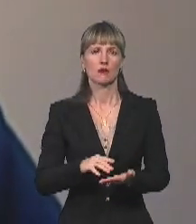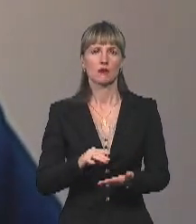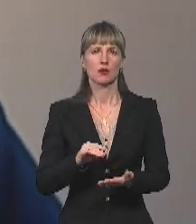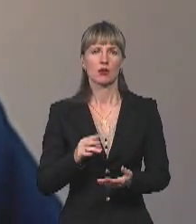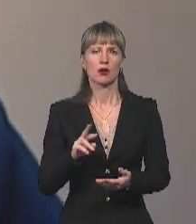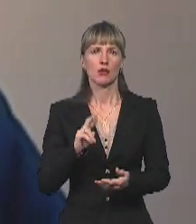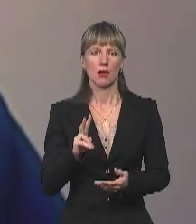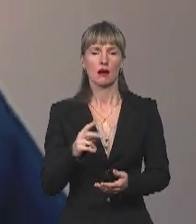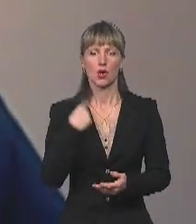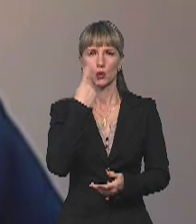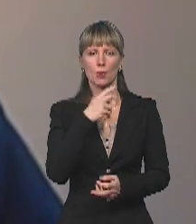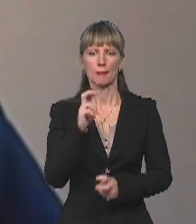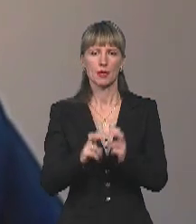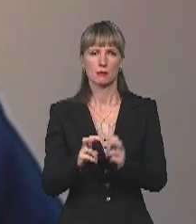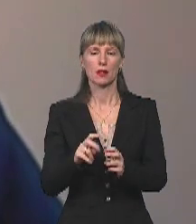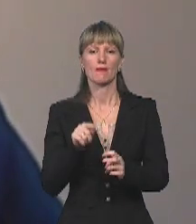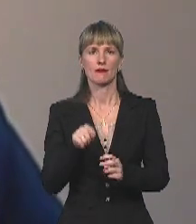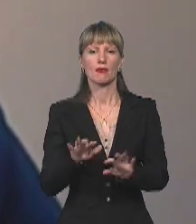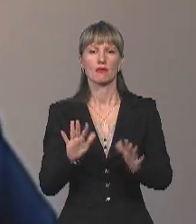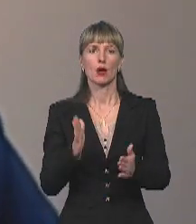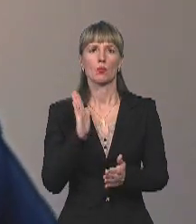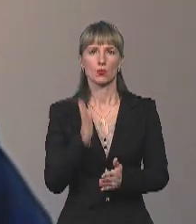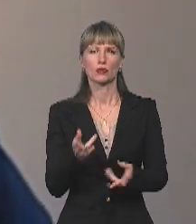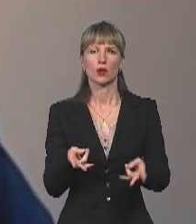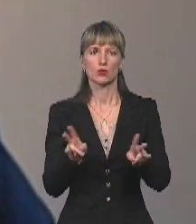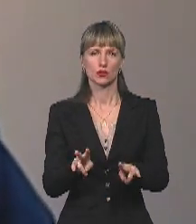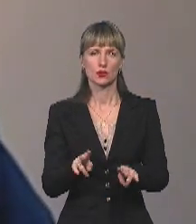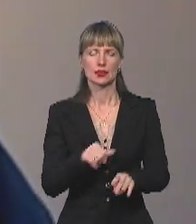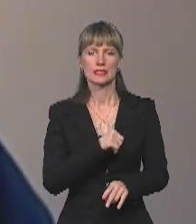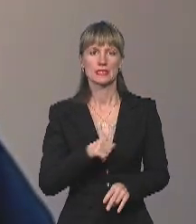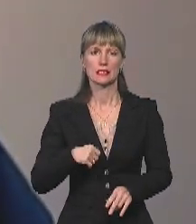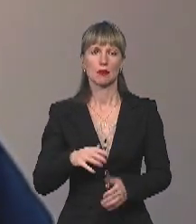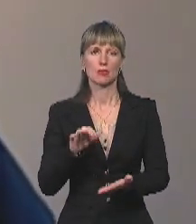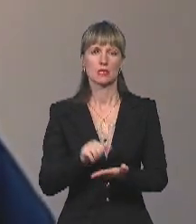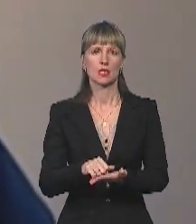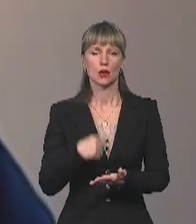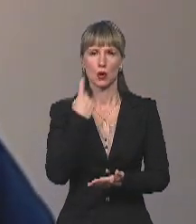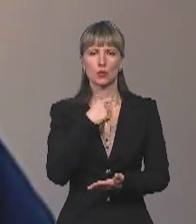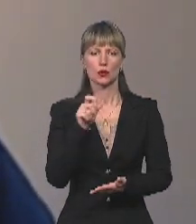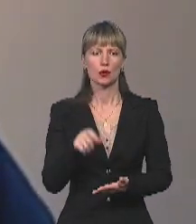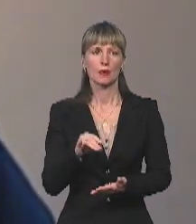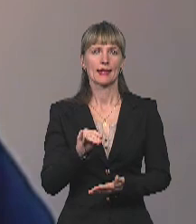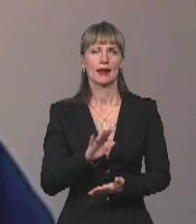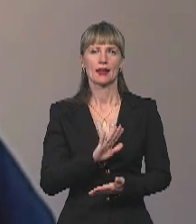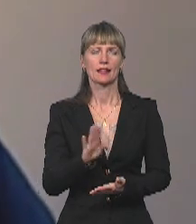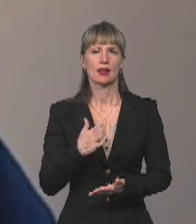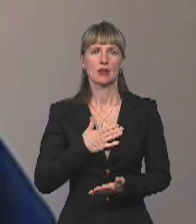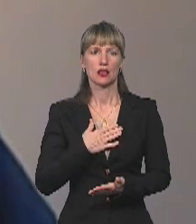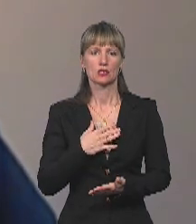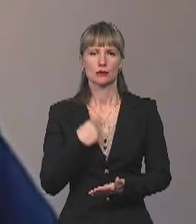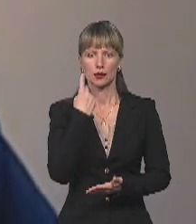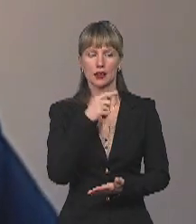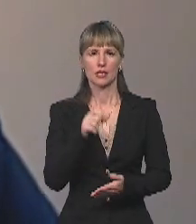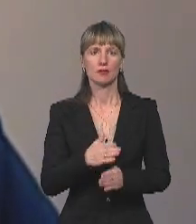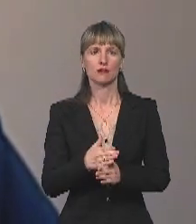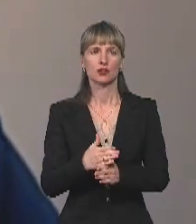підприємця. В тих інших випадках вона буде залишатися самозайнятою особою. І не нашим клієнтом в частині